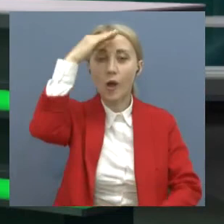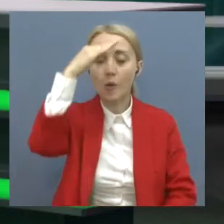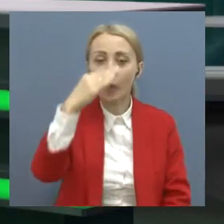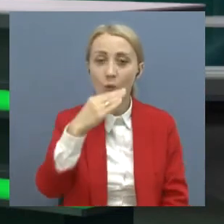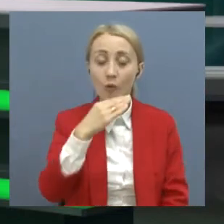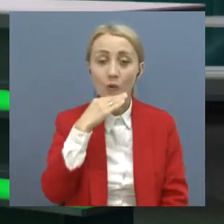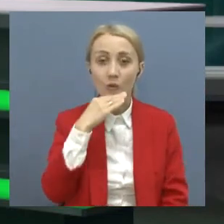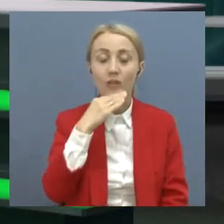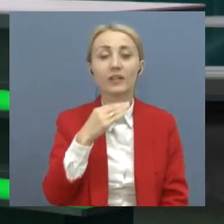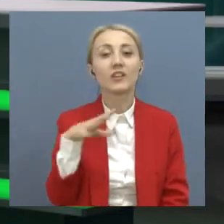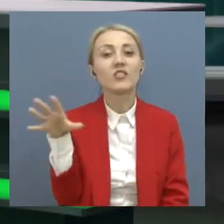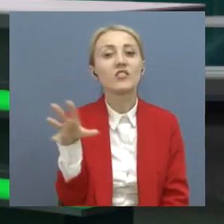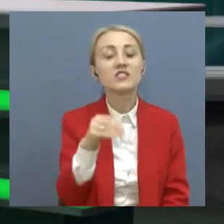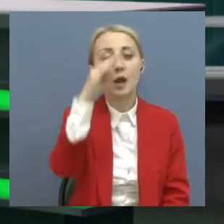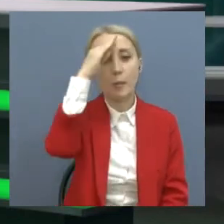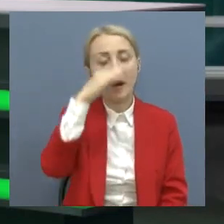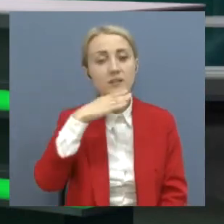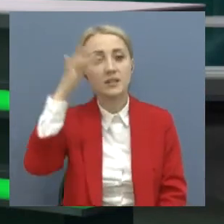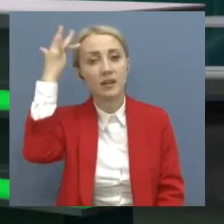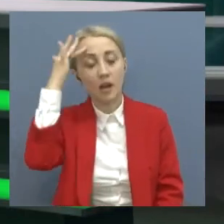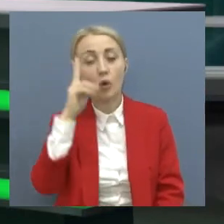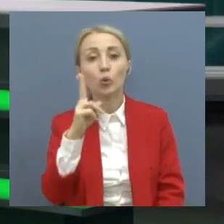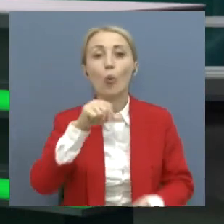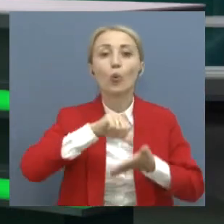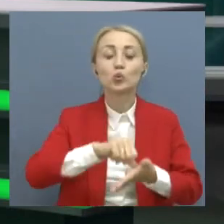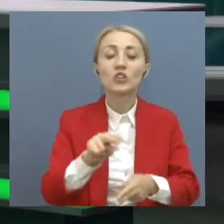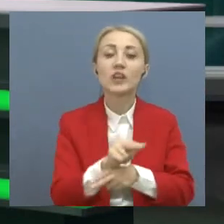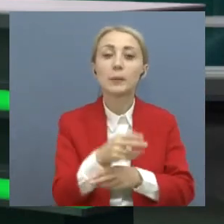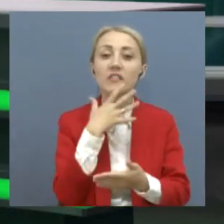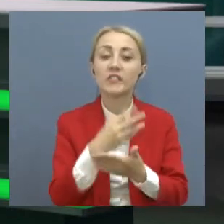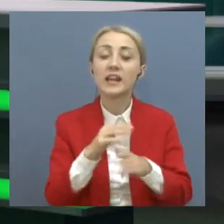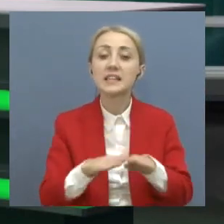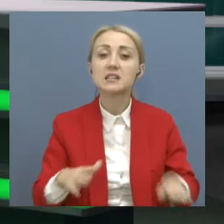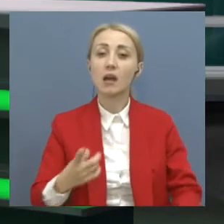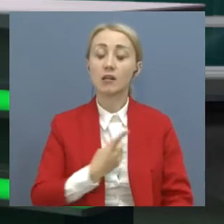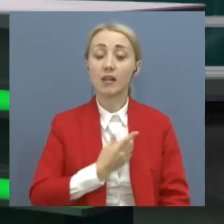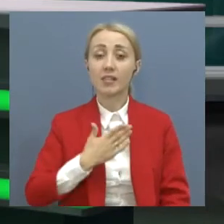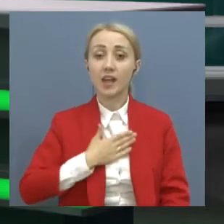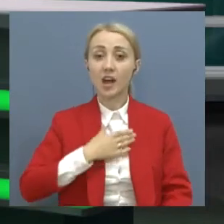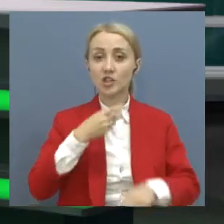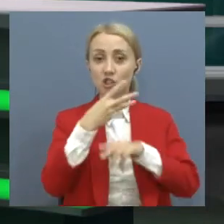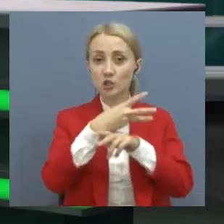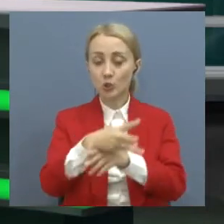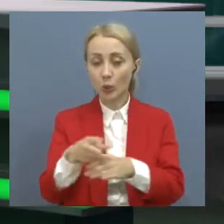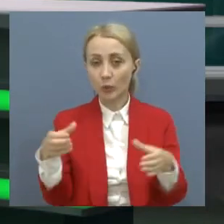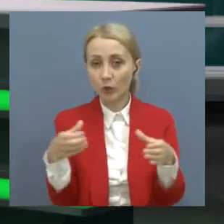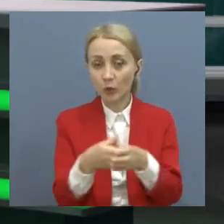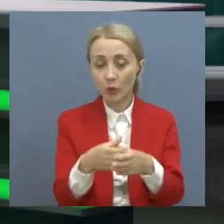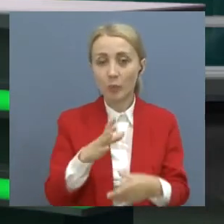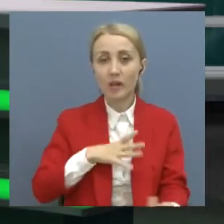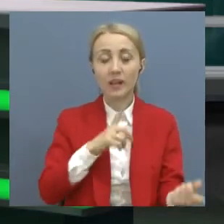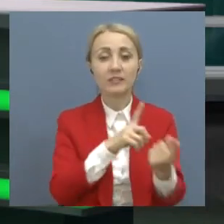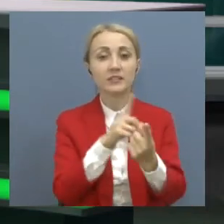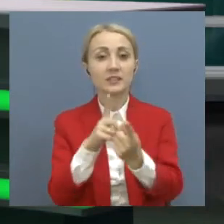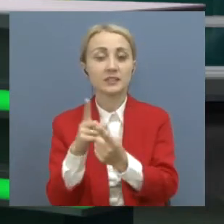сипат алып, кейін әлемнің біраз елдерінде тойланып келеді. Біздің өңірдегі ана орнын алмастырып жүрген жалғыз басты әкелермен тілшіміз Ердігүл